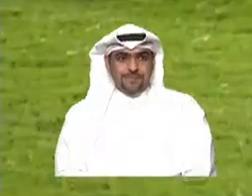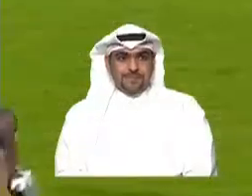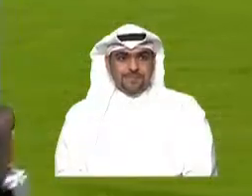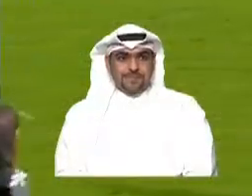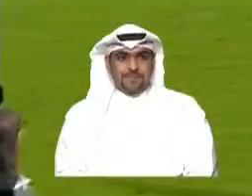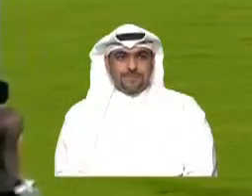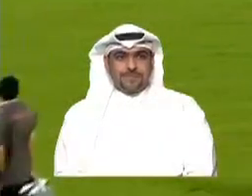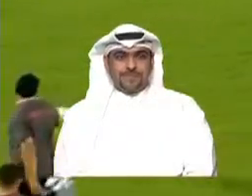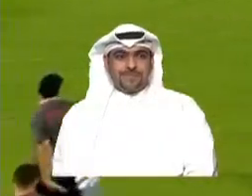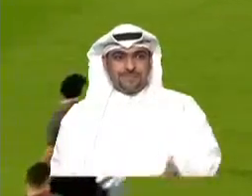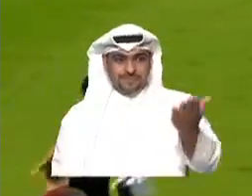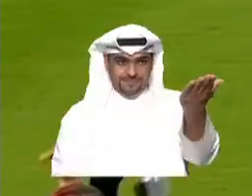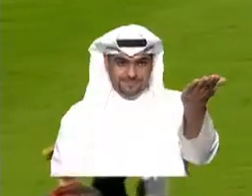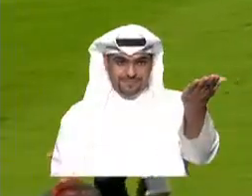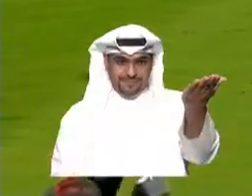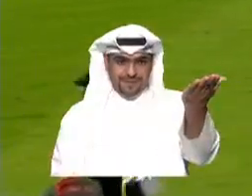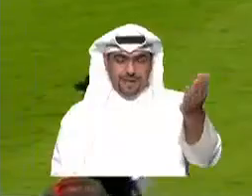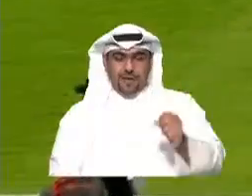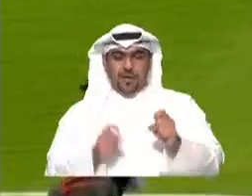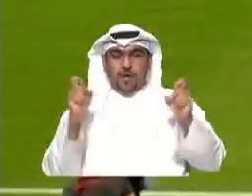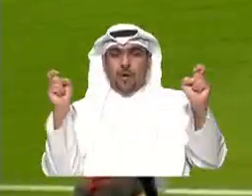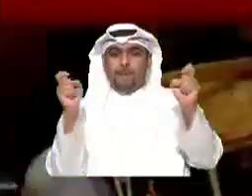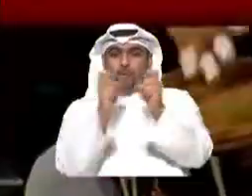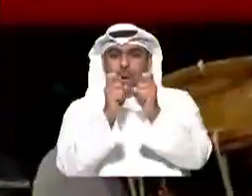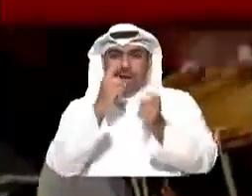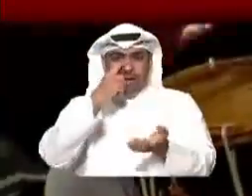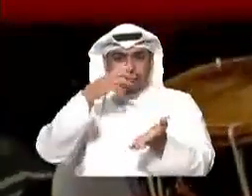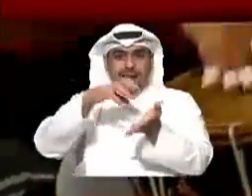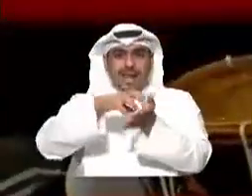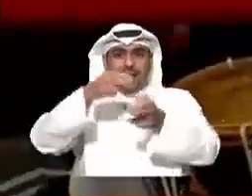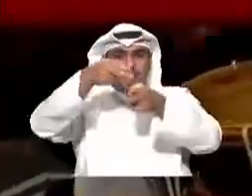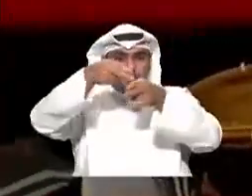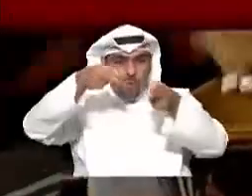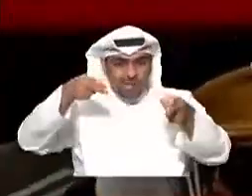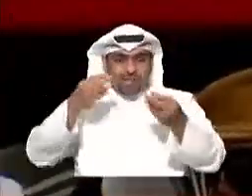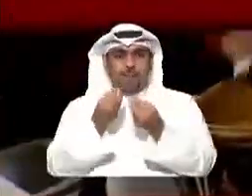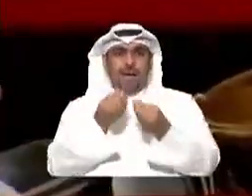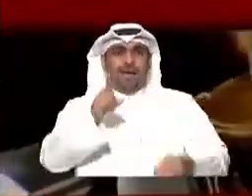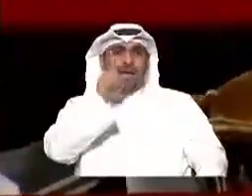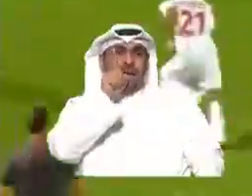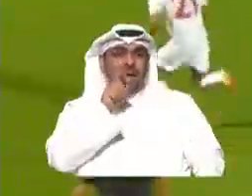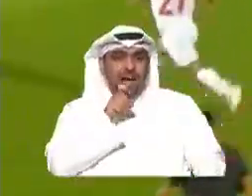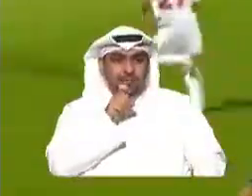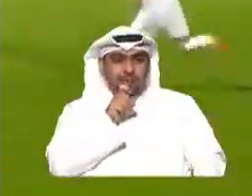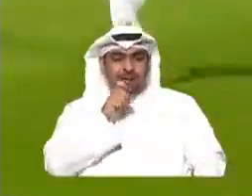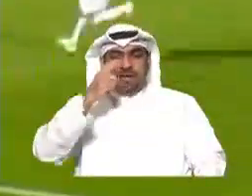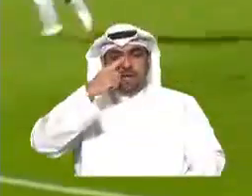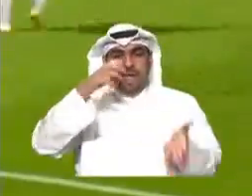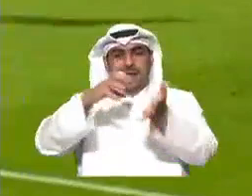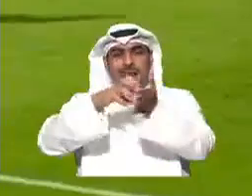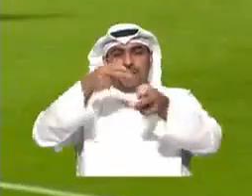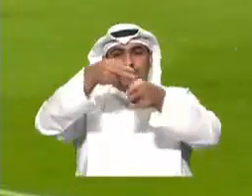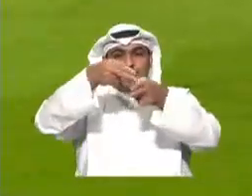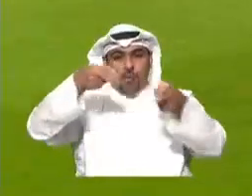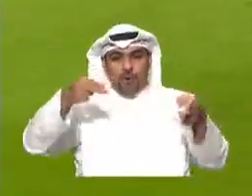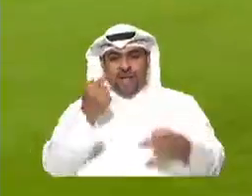شهد استاد علي صباح السالم قمة كروية كبيرة جمعت بين فريقي كاظمة والكويت، تمكن خلالها الأبيض